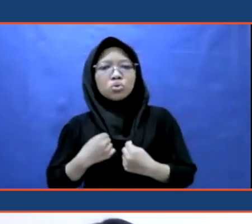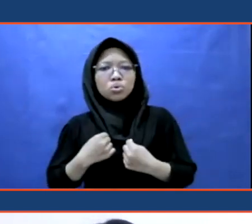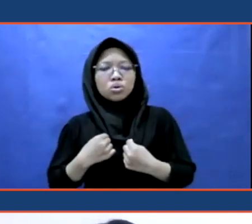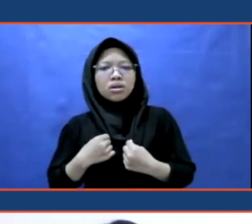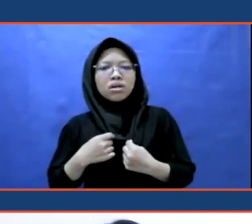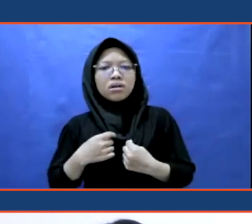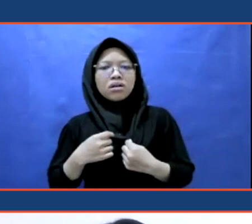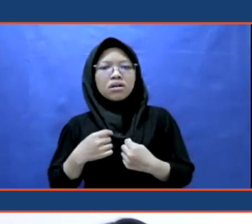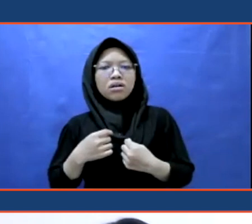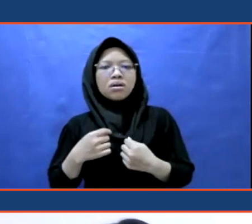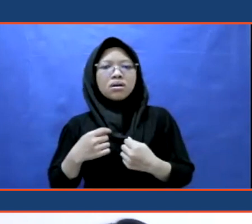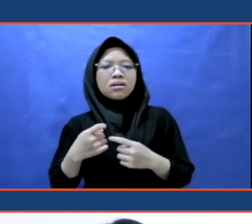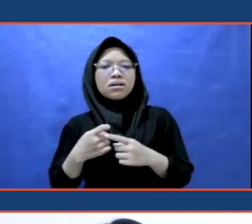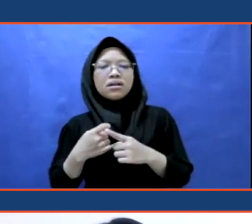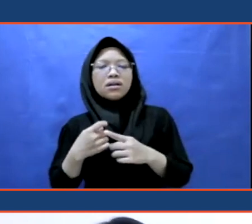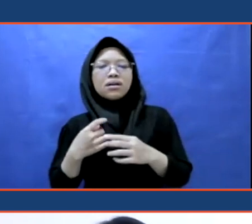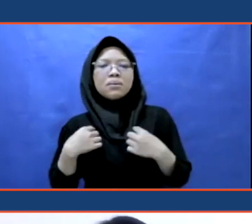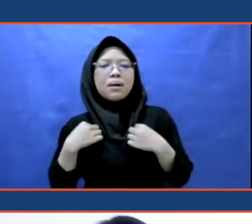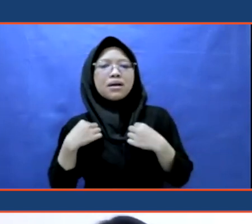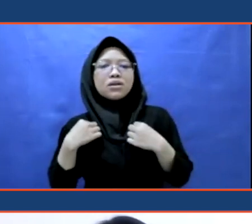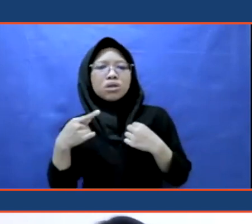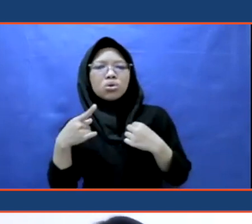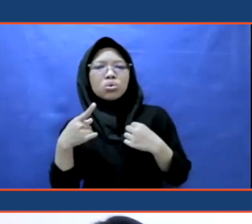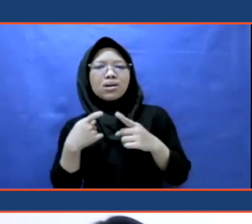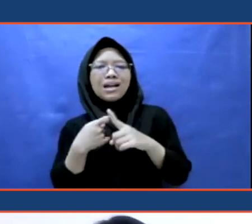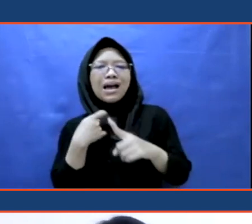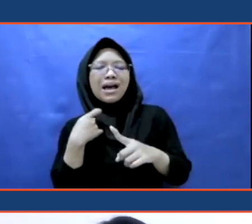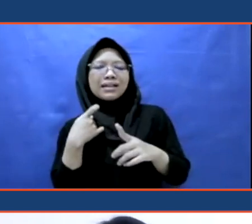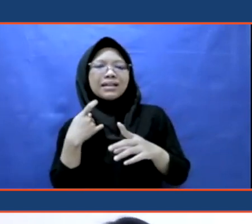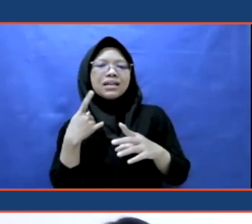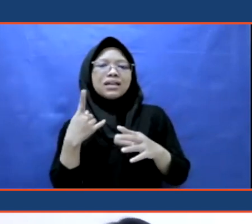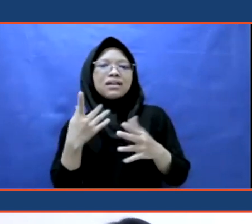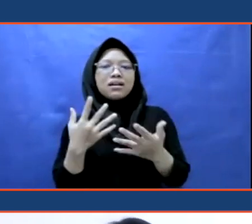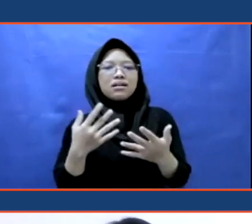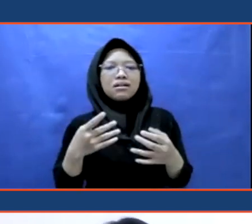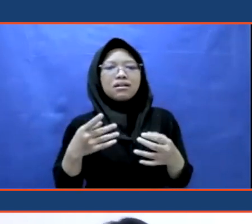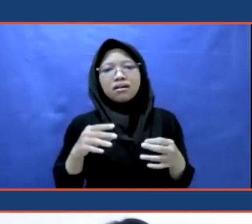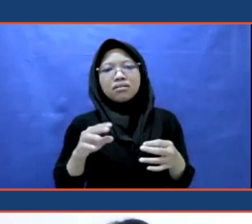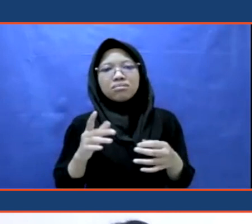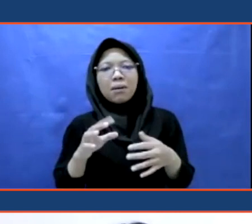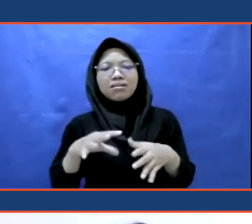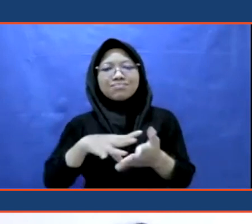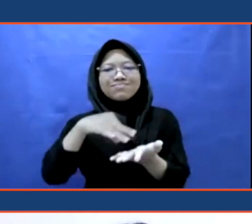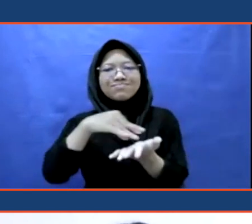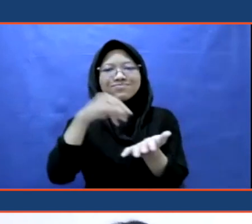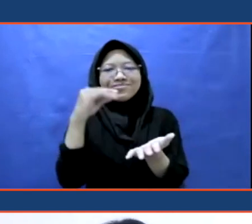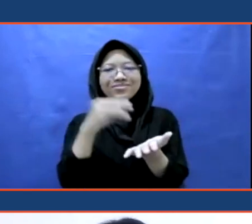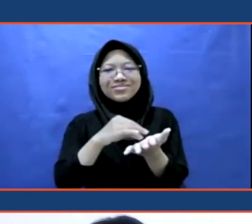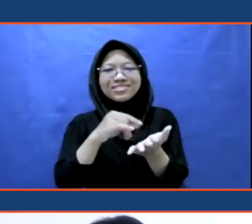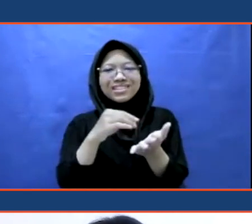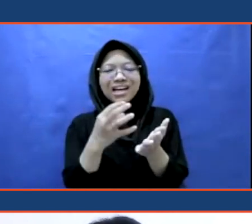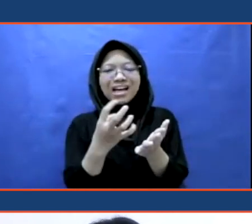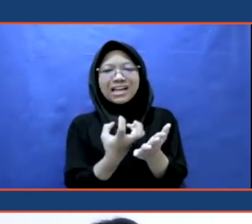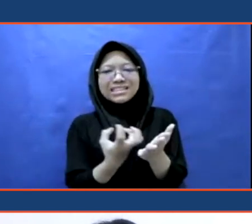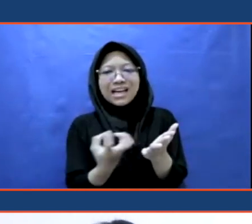fisiknya secara penglihatan lalu hair short and Black Eyes The Night Sky High scores